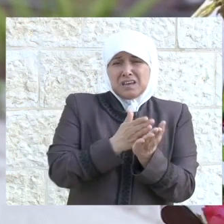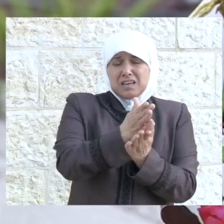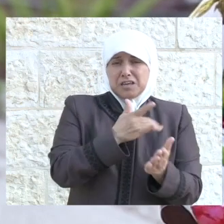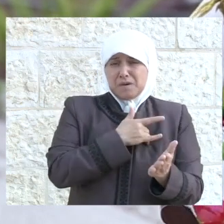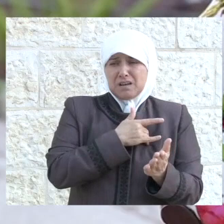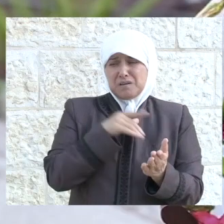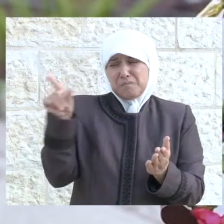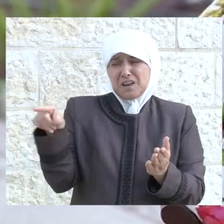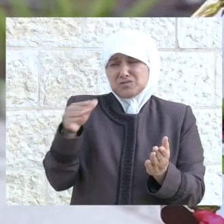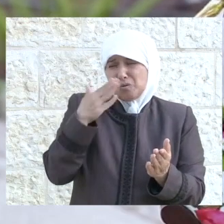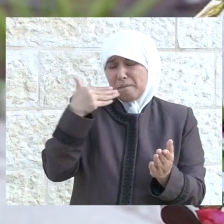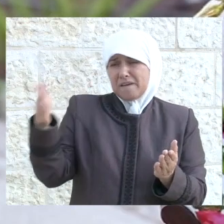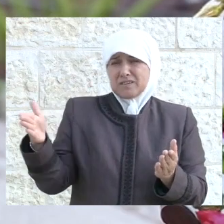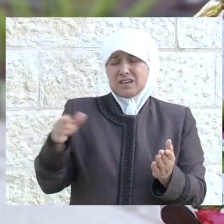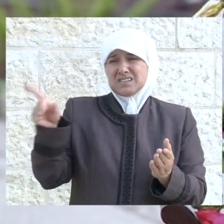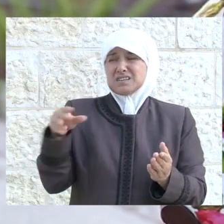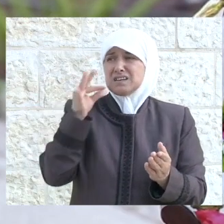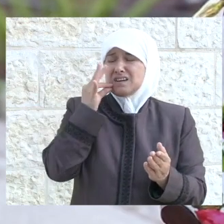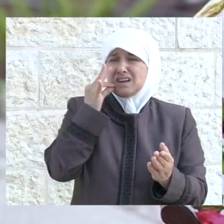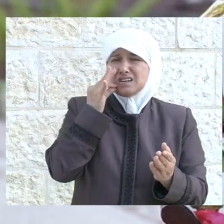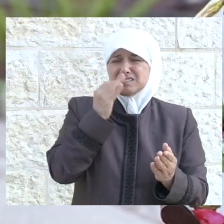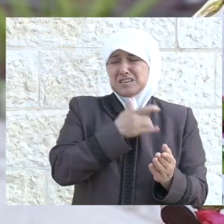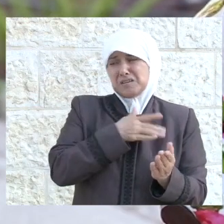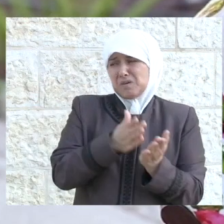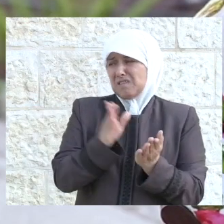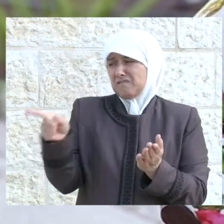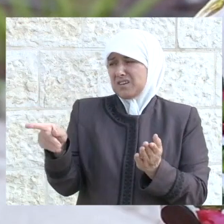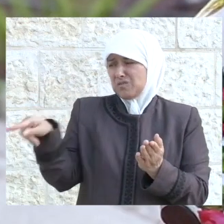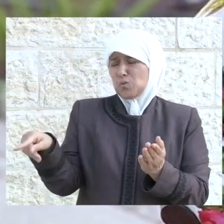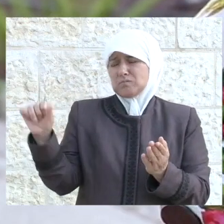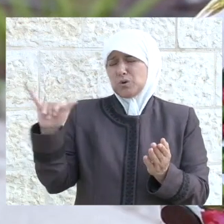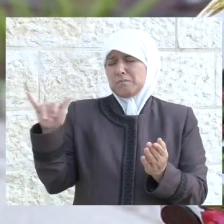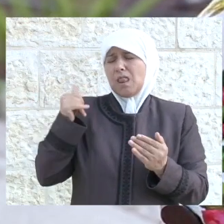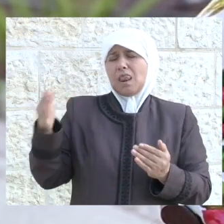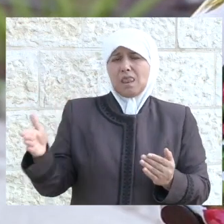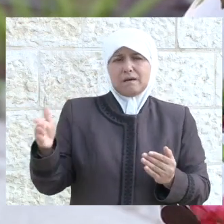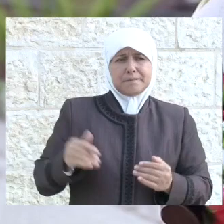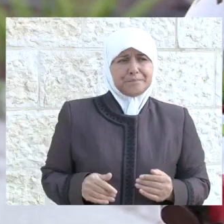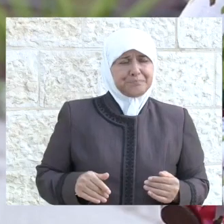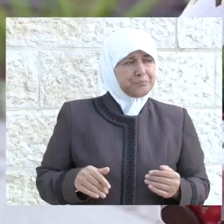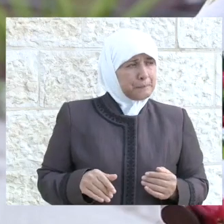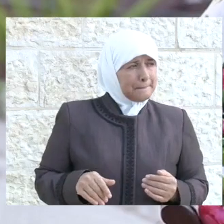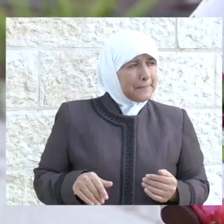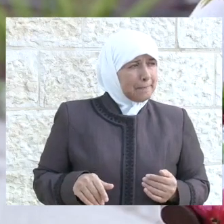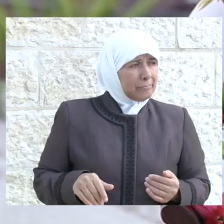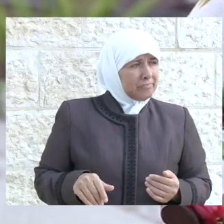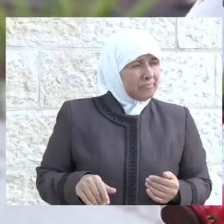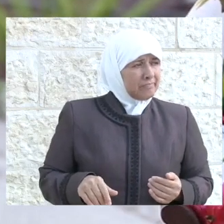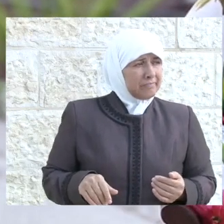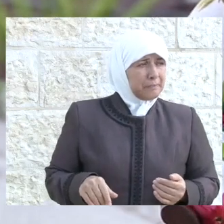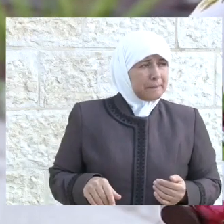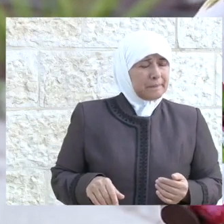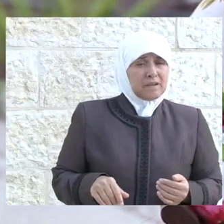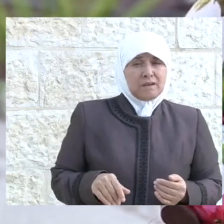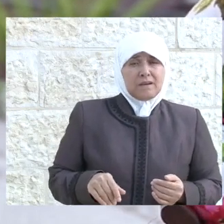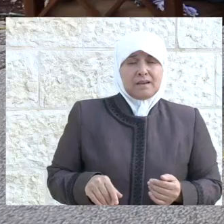تكوني أنت اللي بتعطي قوة للناس مش رح توصل لمكان. يعني أنت لو أي حدا